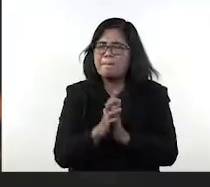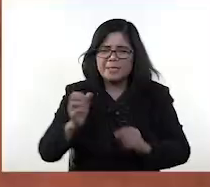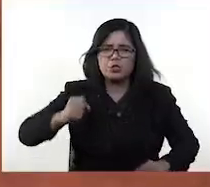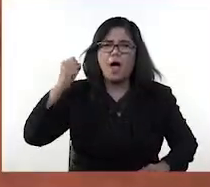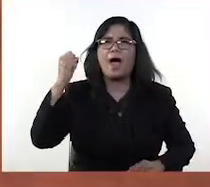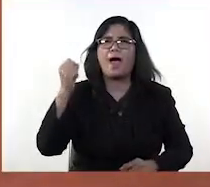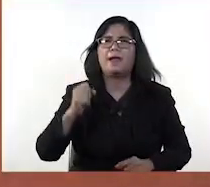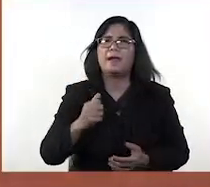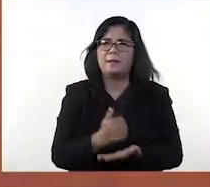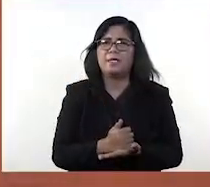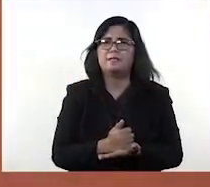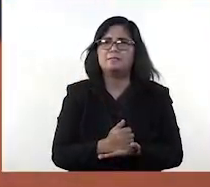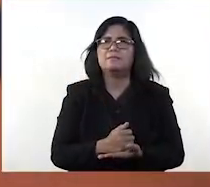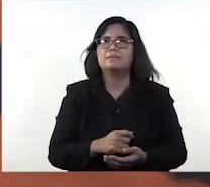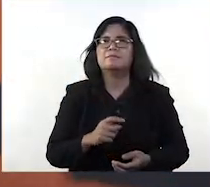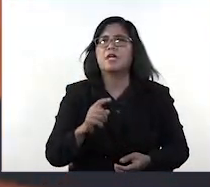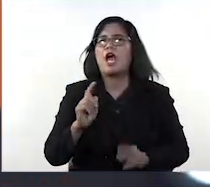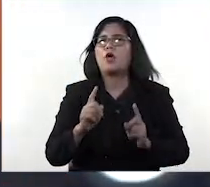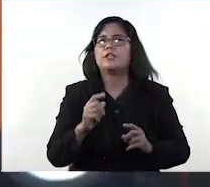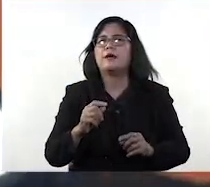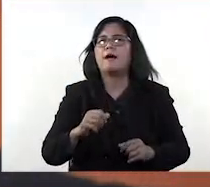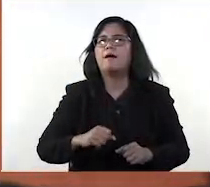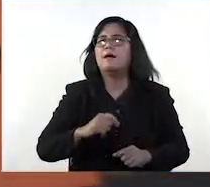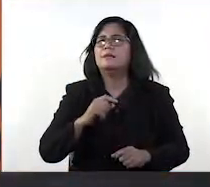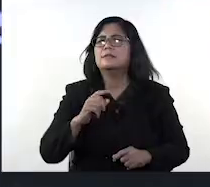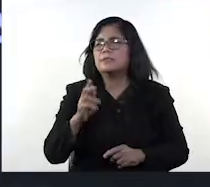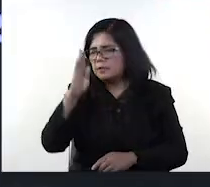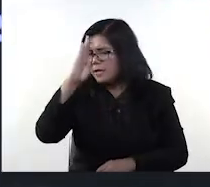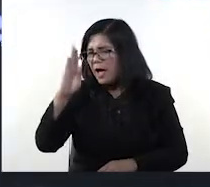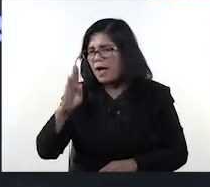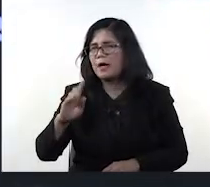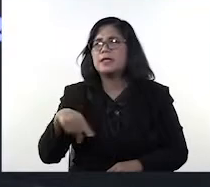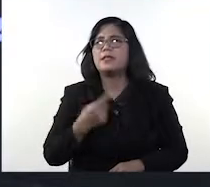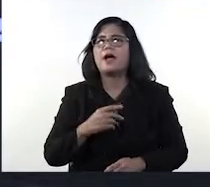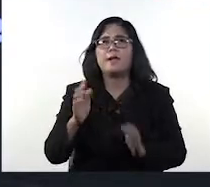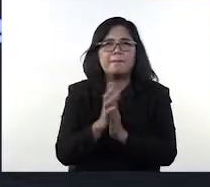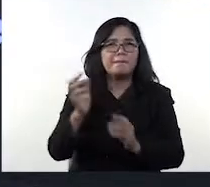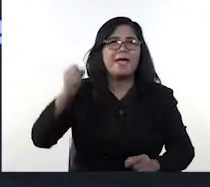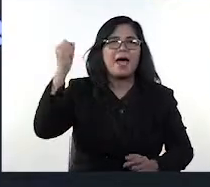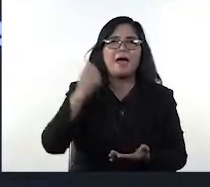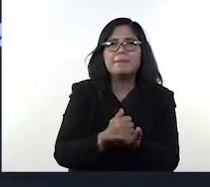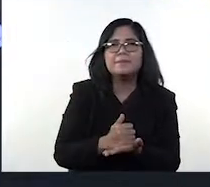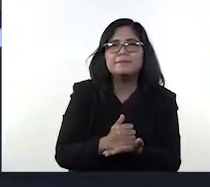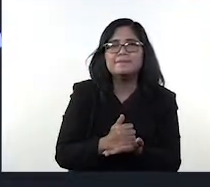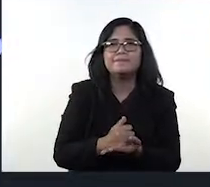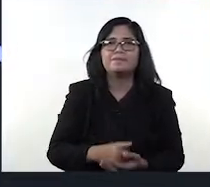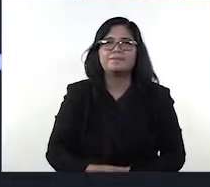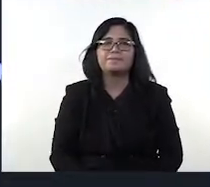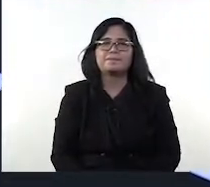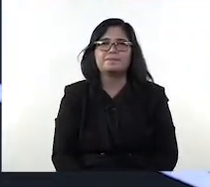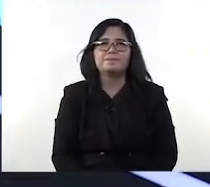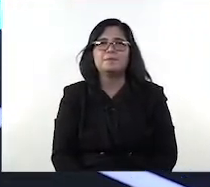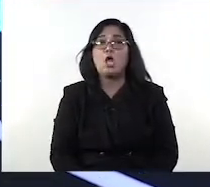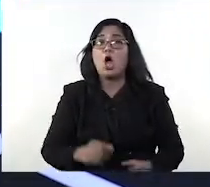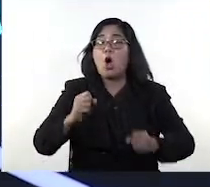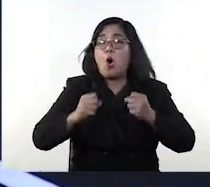sudah didiami oleh selamanya alleluia jiwaku hi hu he he Hai